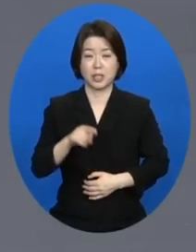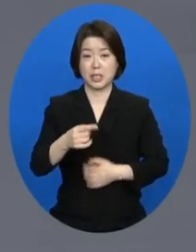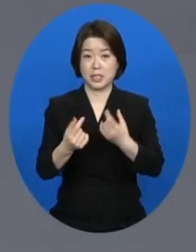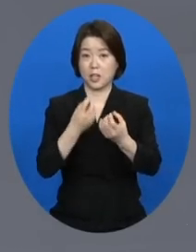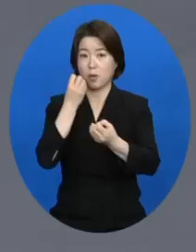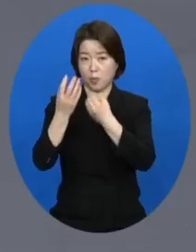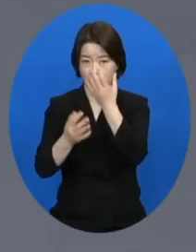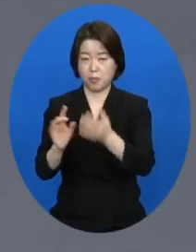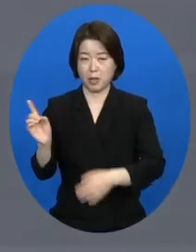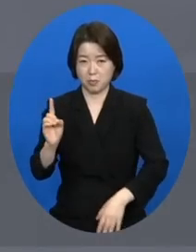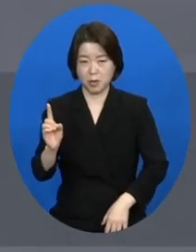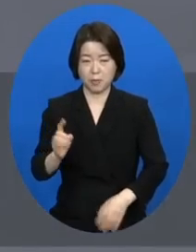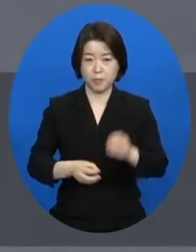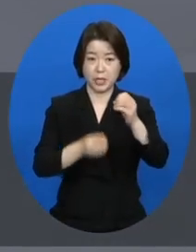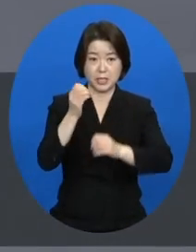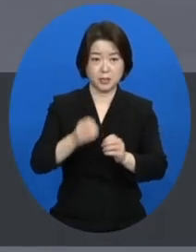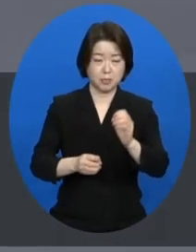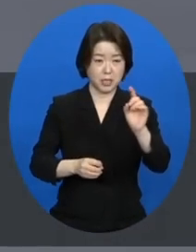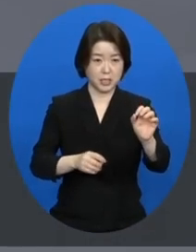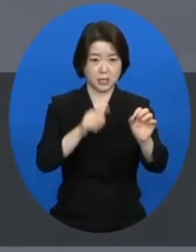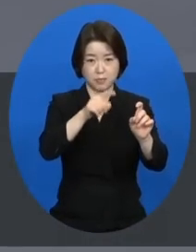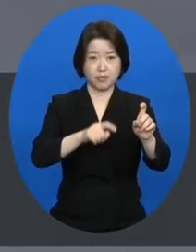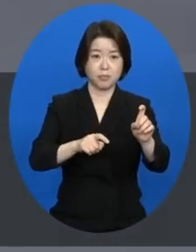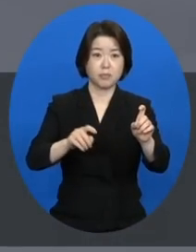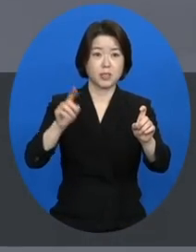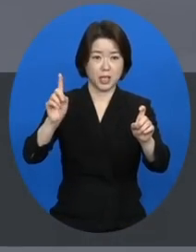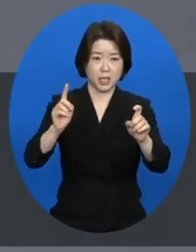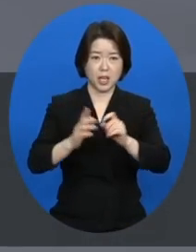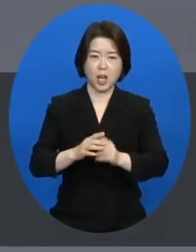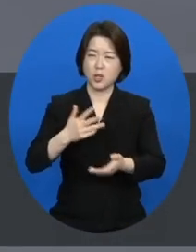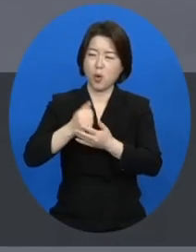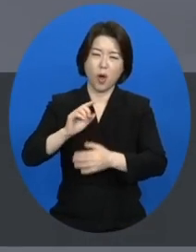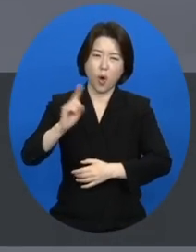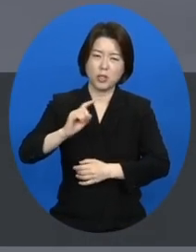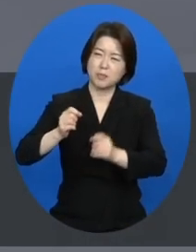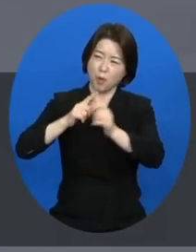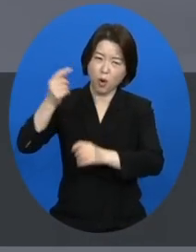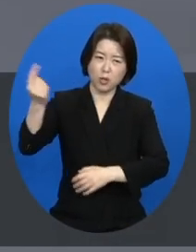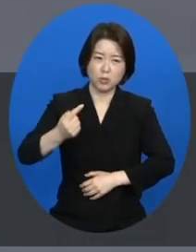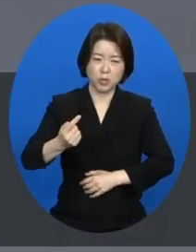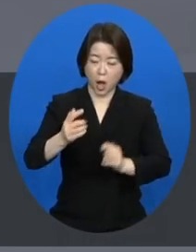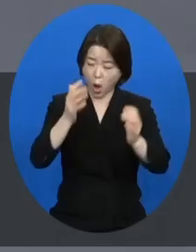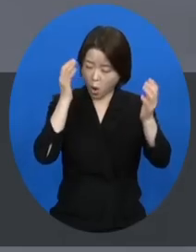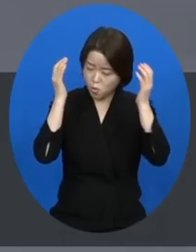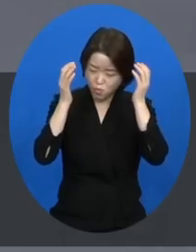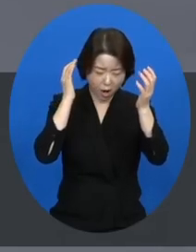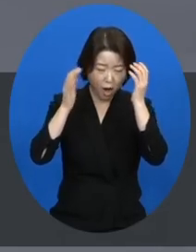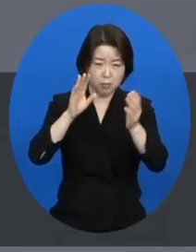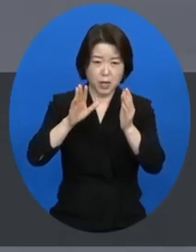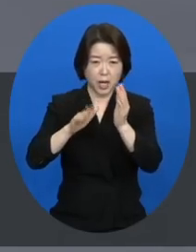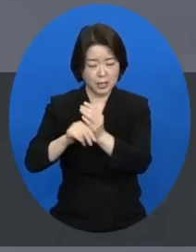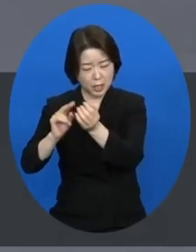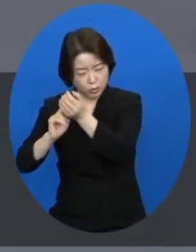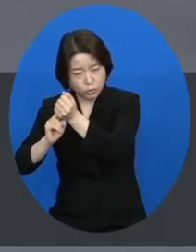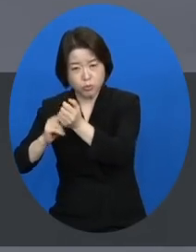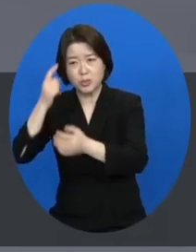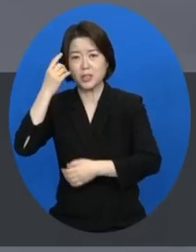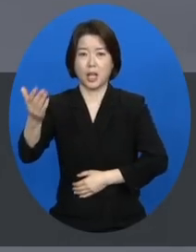고백해요. 시편 1절입니다. 여호와여 어찌하여 멀리 서시며 어찌하여 환난 때에 숨으시나이까.